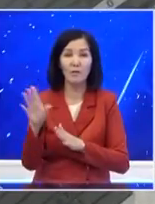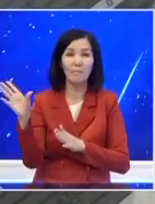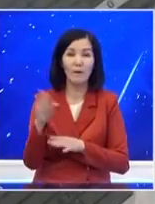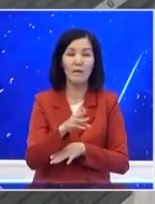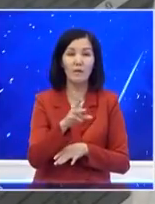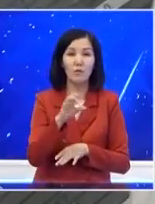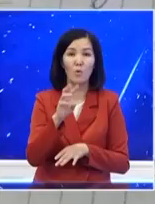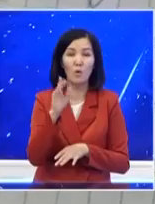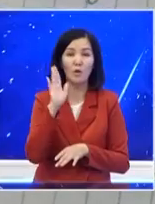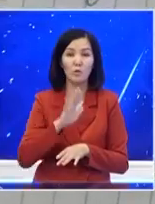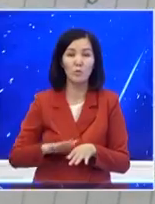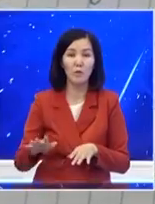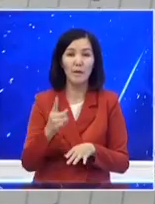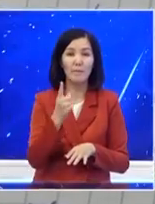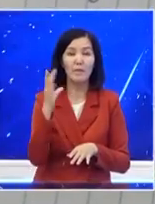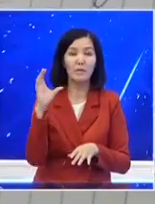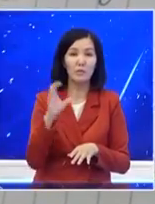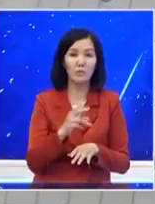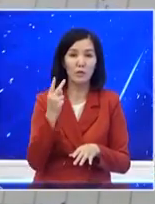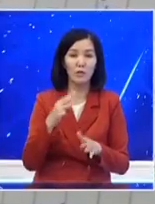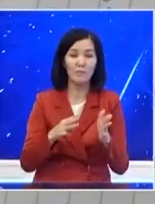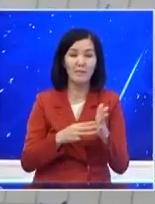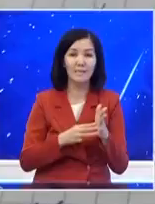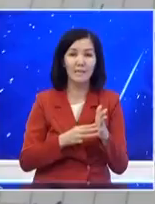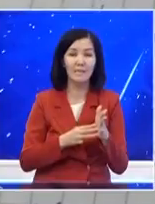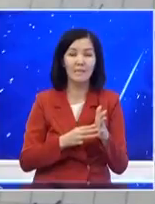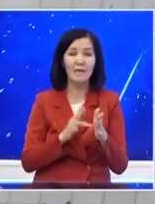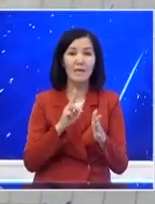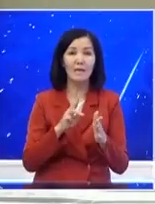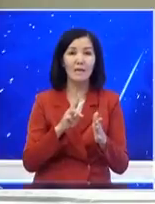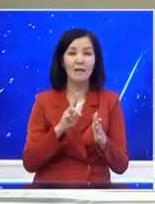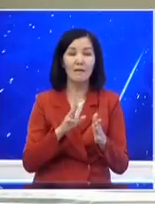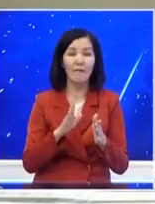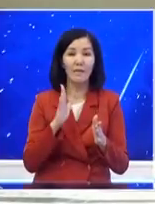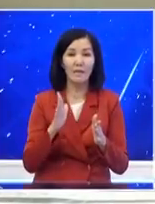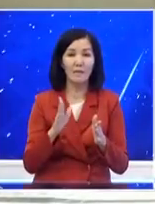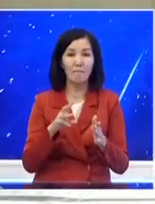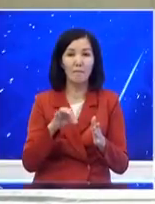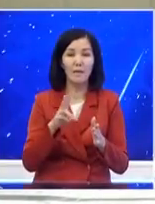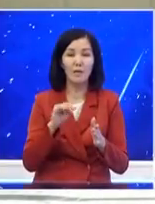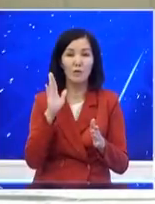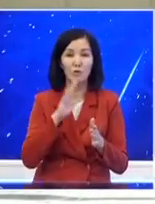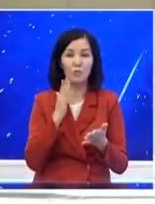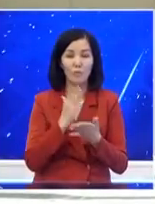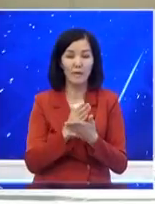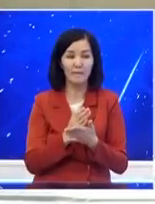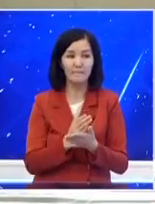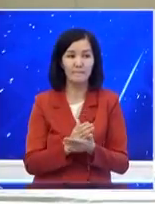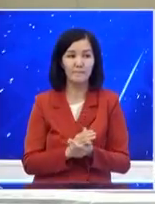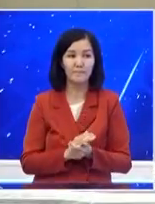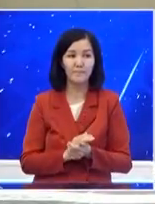су қоймасынан секундына 28 текше метр тіршілік нәрі құйылып жатыр екен. 15 апрелде бар тоғай су